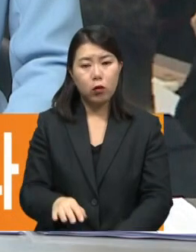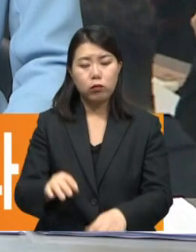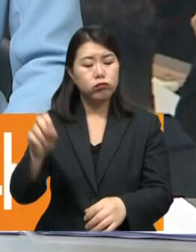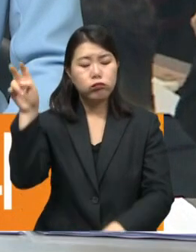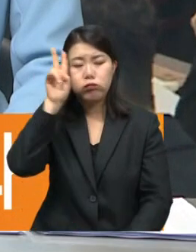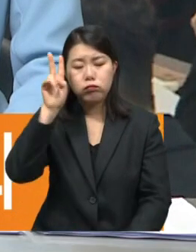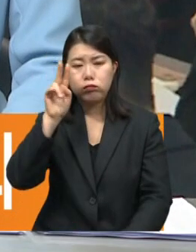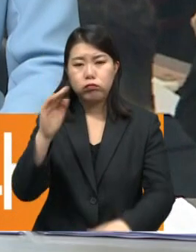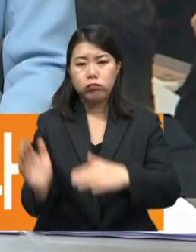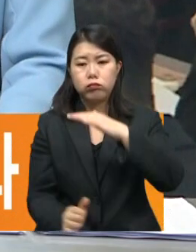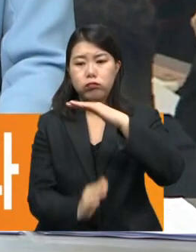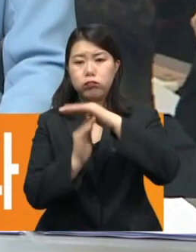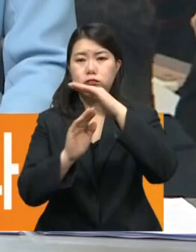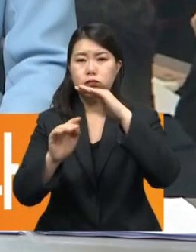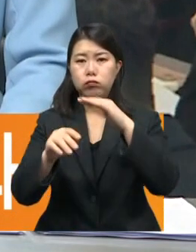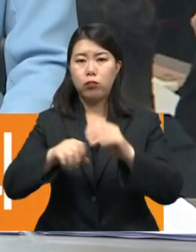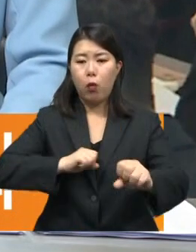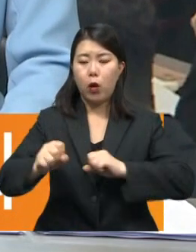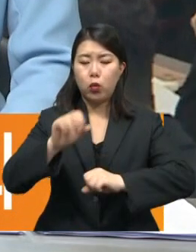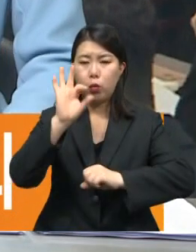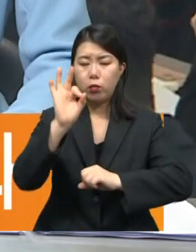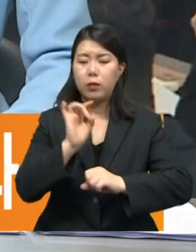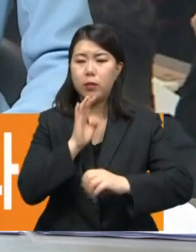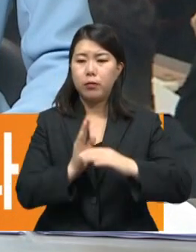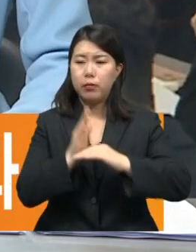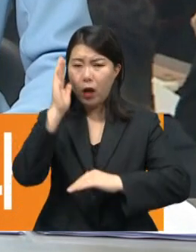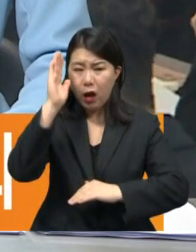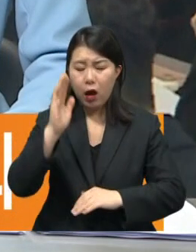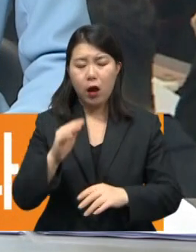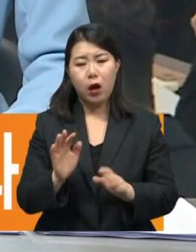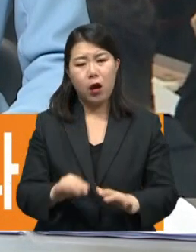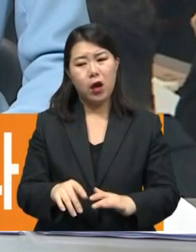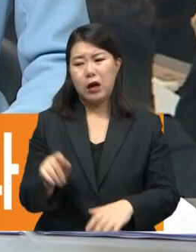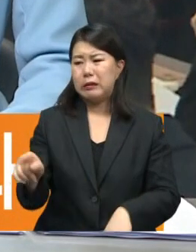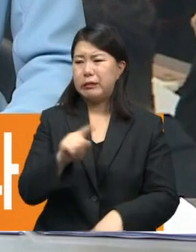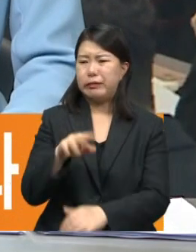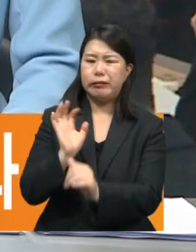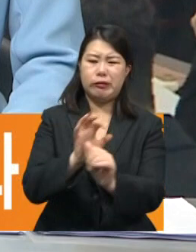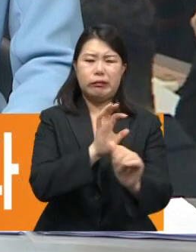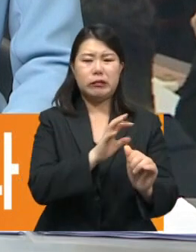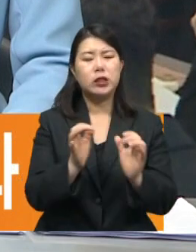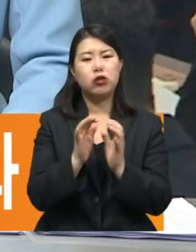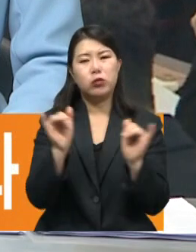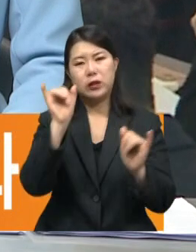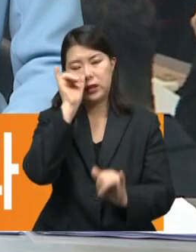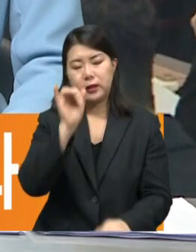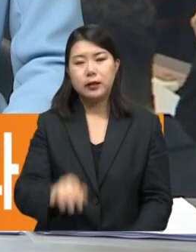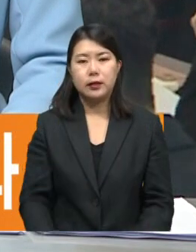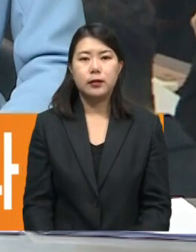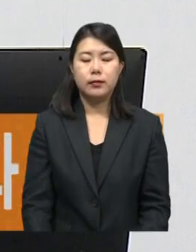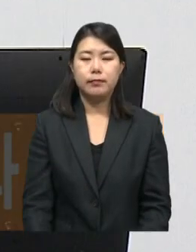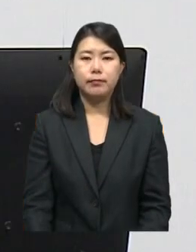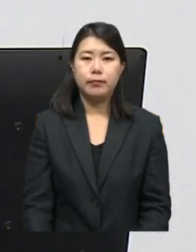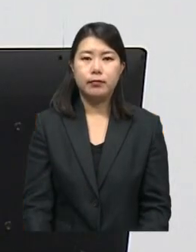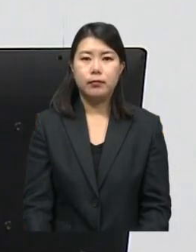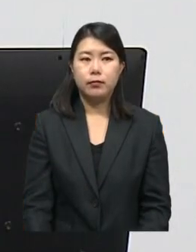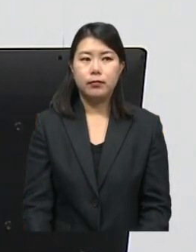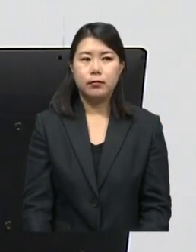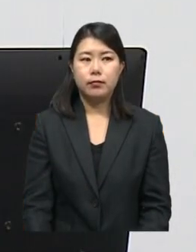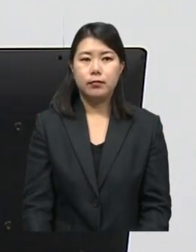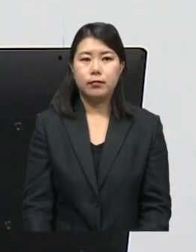바뀌자마자 의정비부터 늘리자 이를 꾸짖는 주민들의 목소리도 적지 않습니다. 이주엽 기자의 보도입니다.